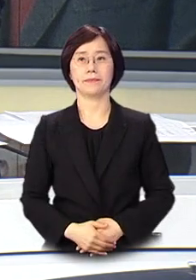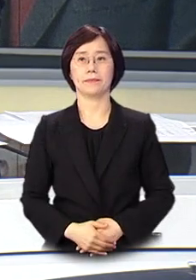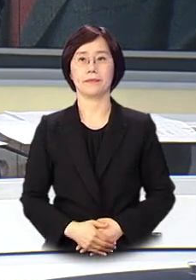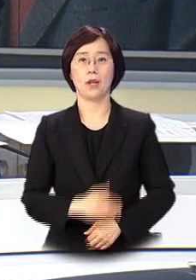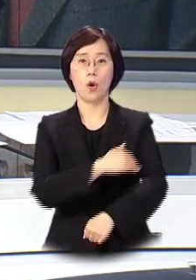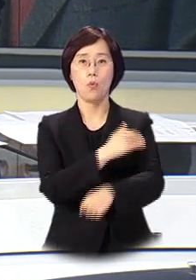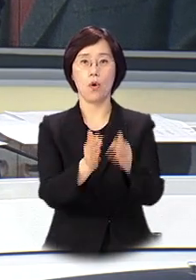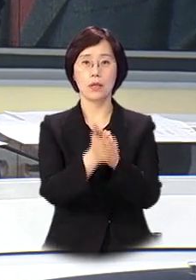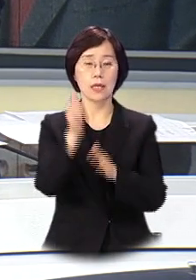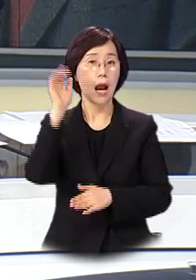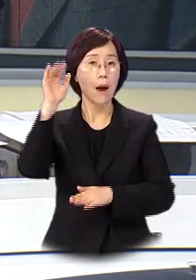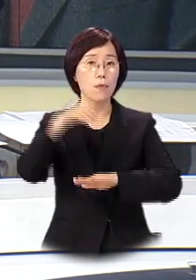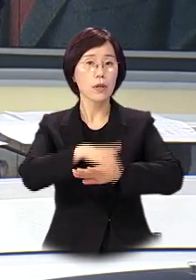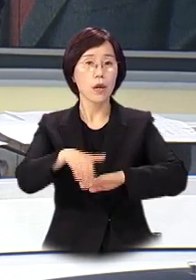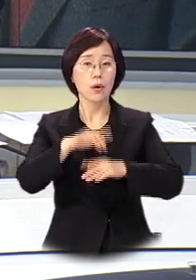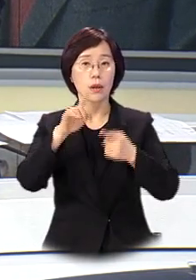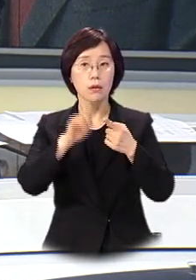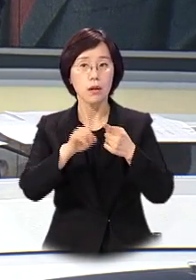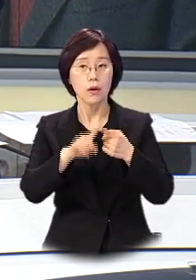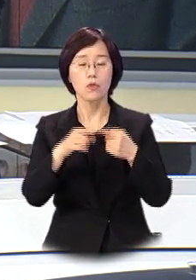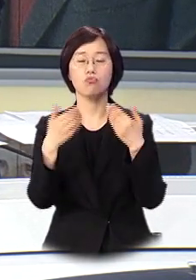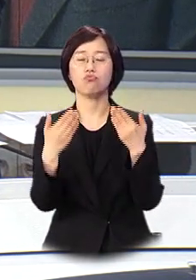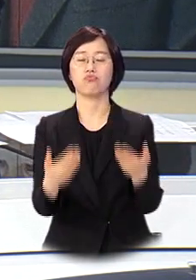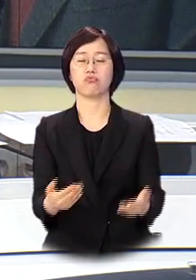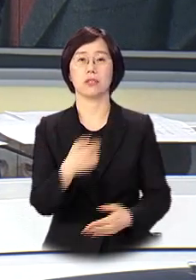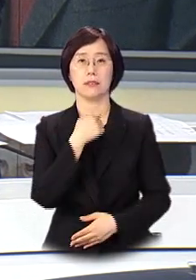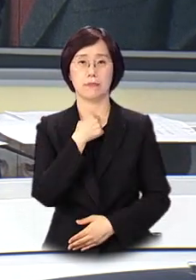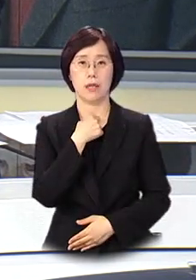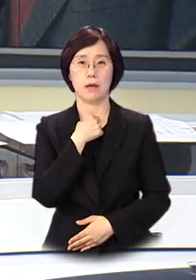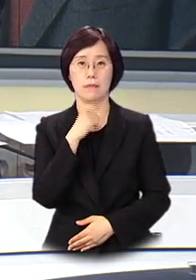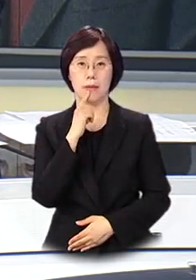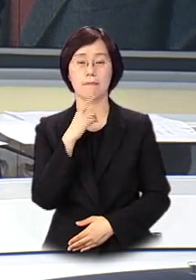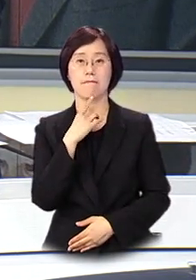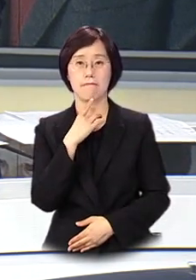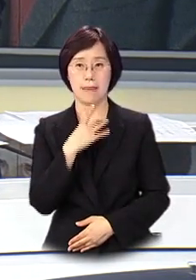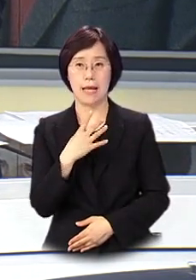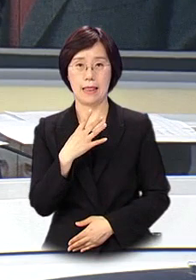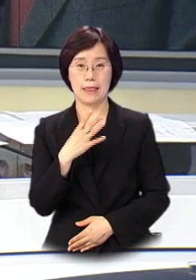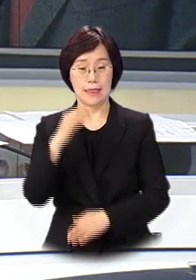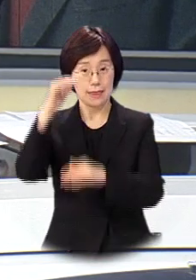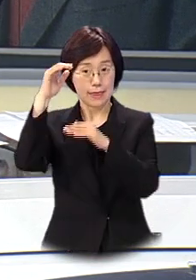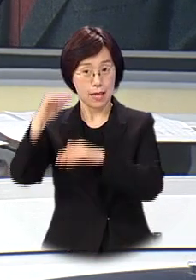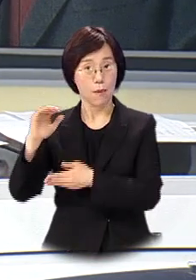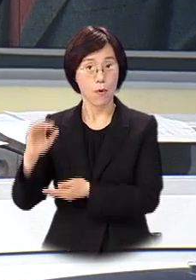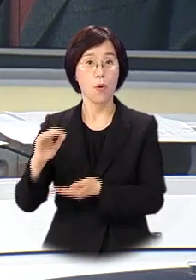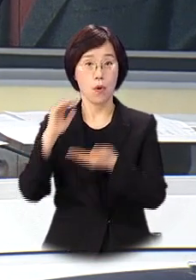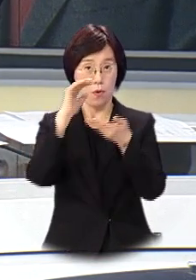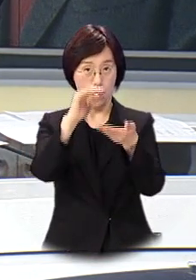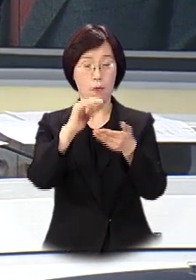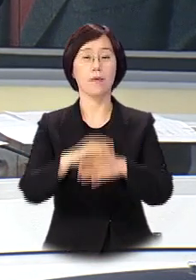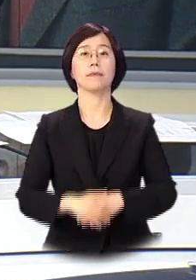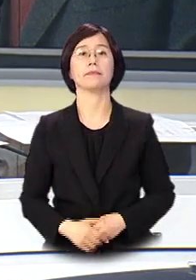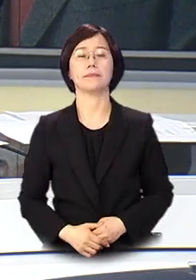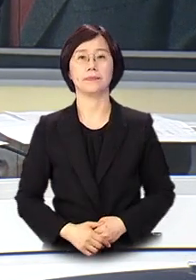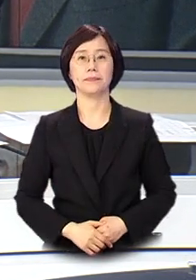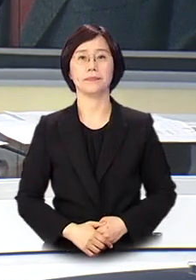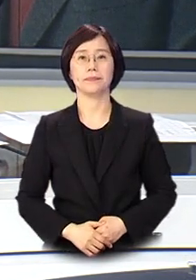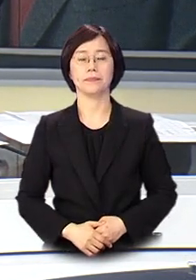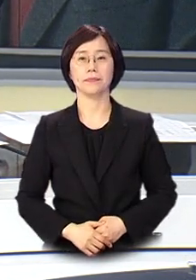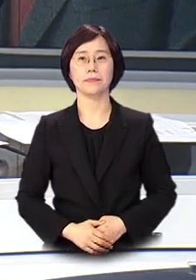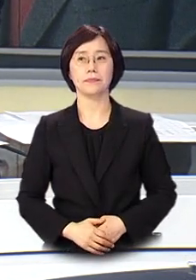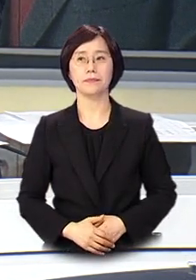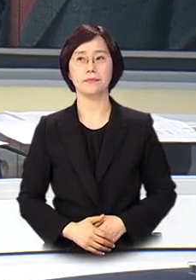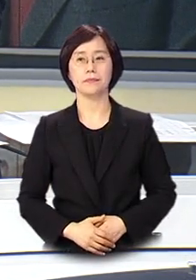권 시장은 향후 계획에 대해 우선 쉬고 싶다면서 여운을 남겼는데요. 기자회견장을 나서는 권 시장의 얘기 직접 들어보시죠.